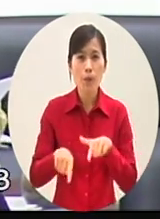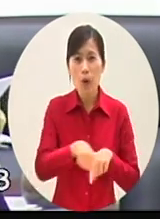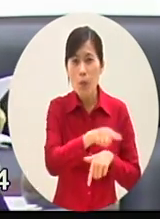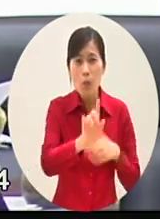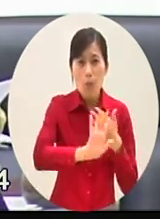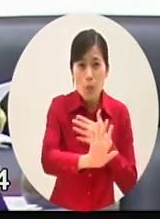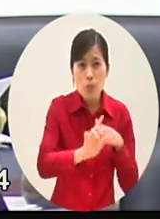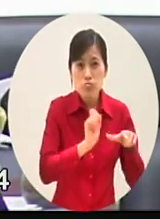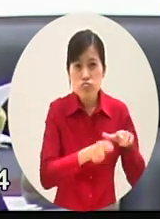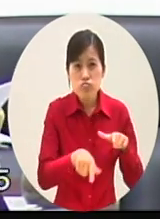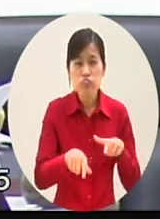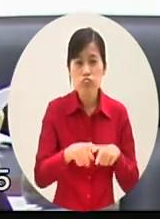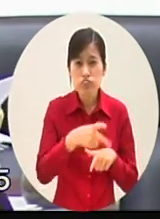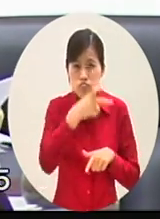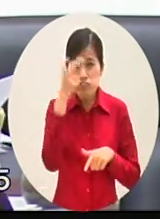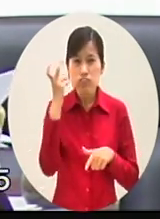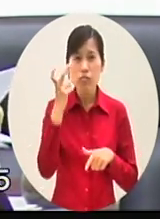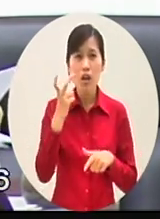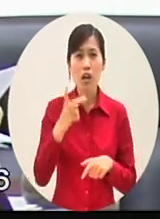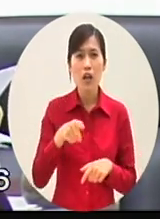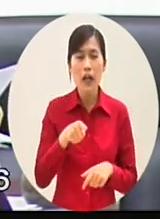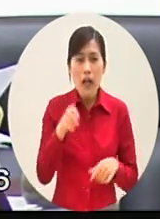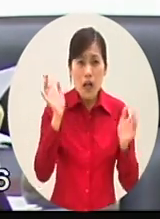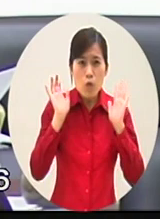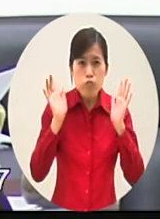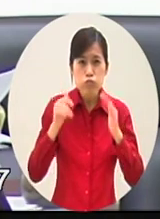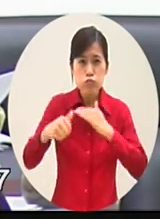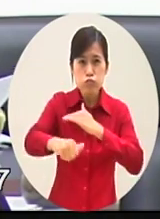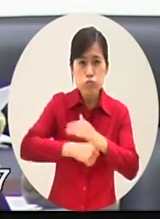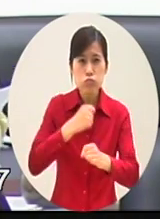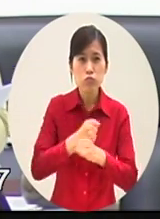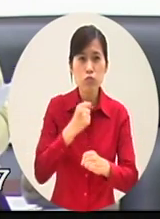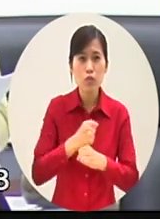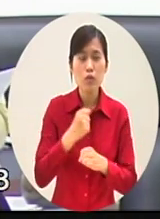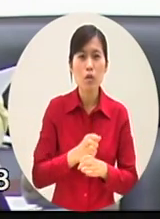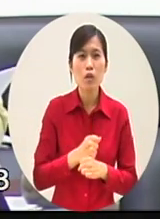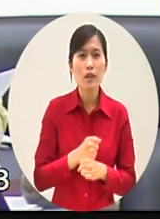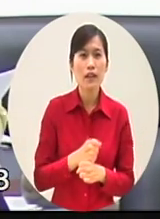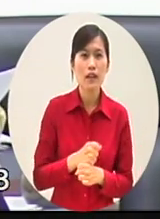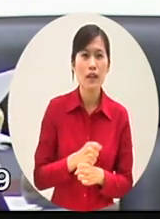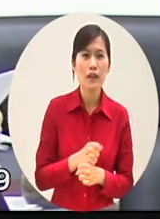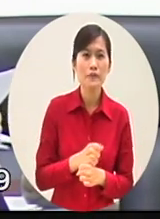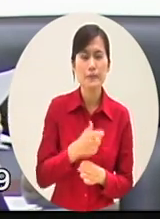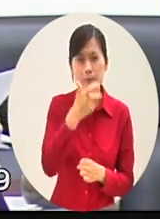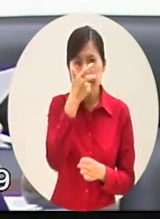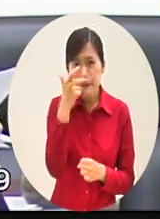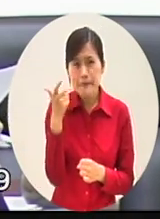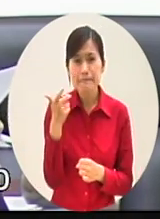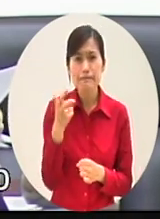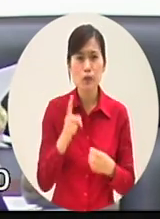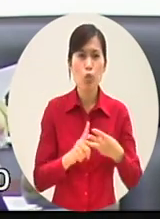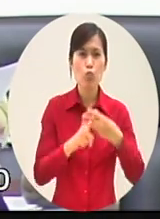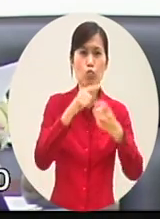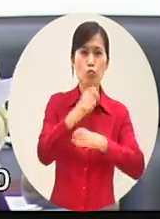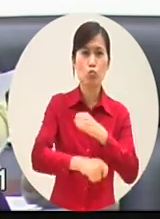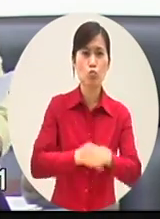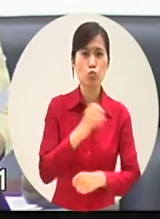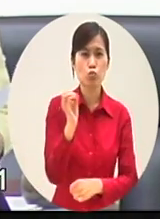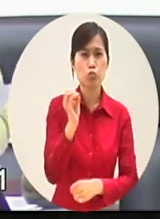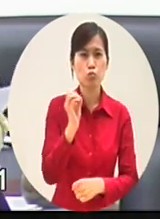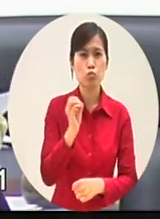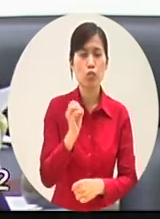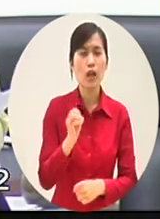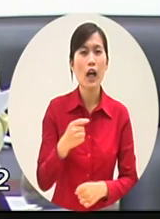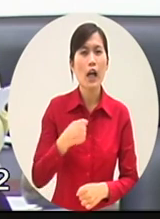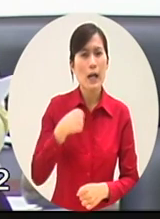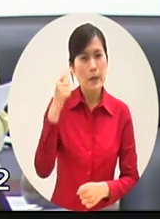为什么这个孩子来工作这么的被动，也是台湾竞争力不断衰退的原因，所以